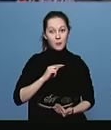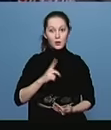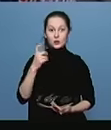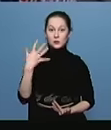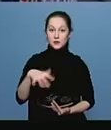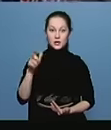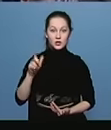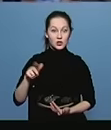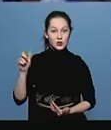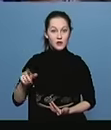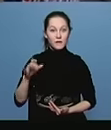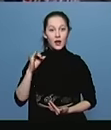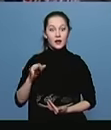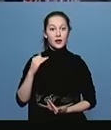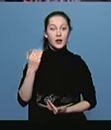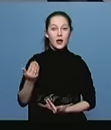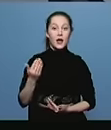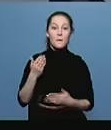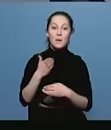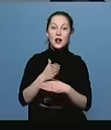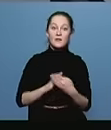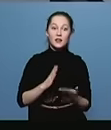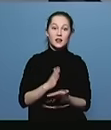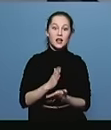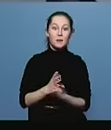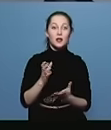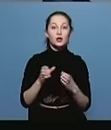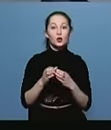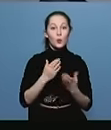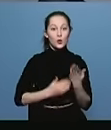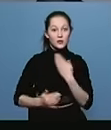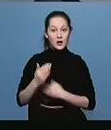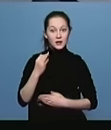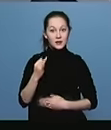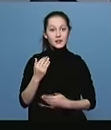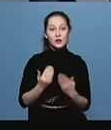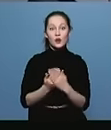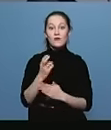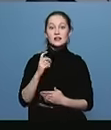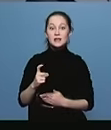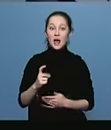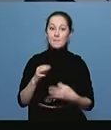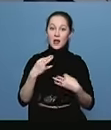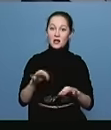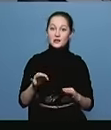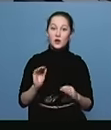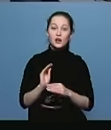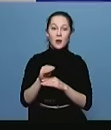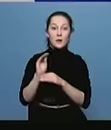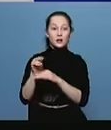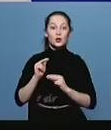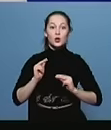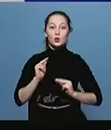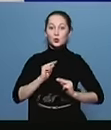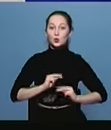150 человек, причем половина из них имеет определенную группу инвалидности. Новый цех позволит дополнительно трудоустроить еще